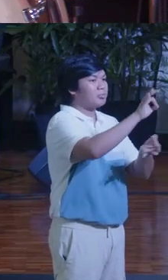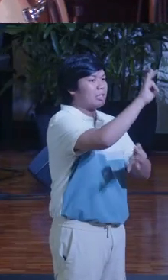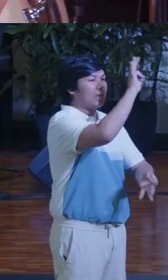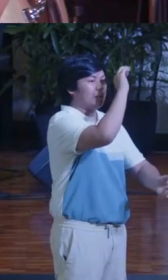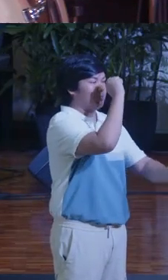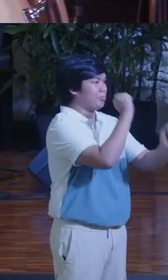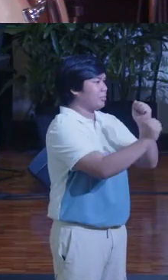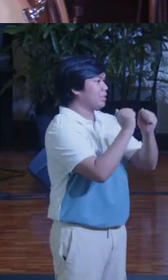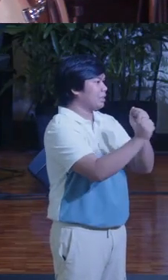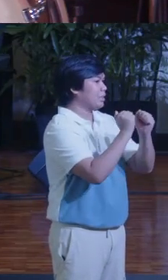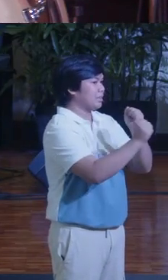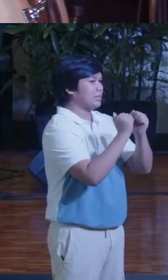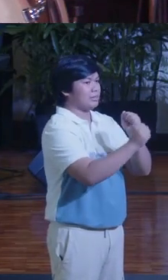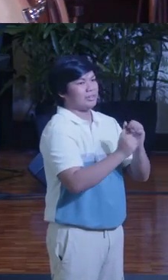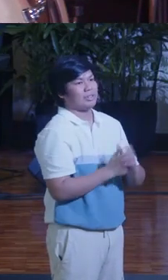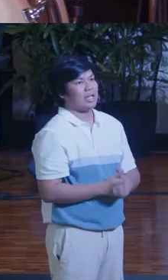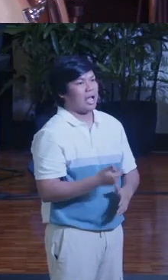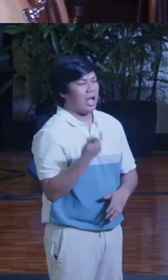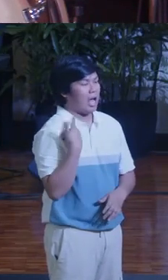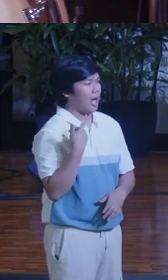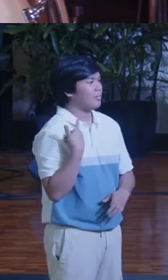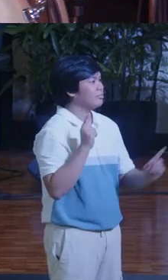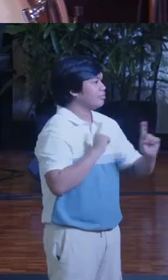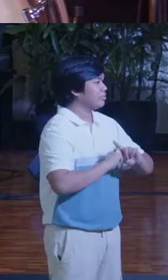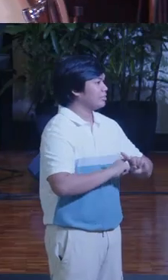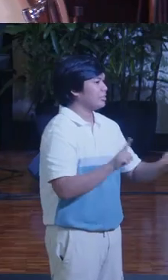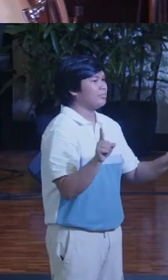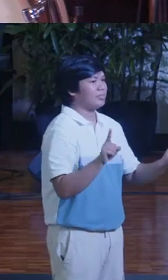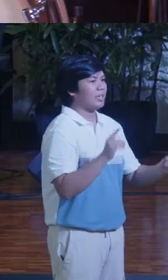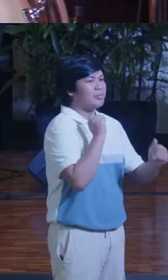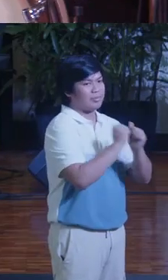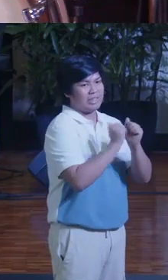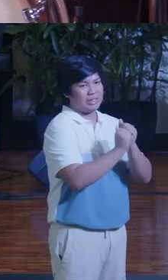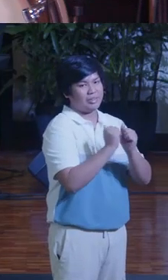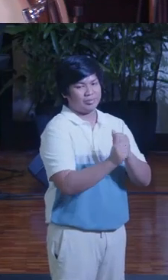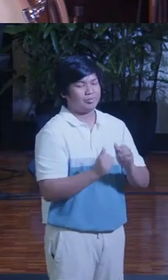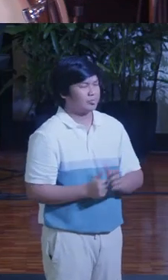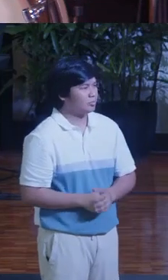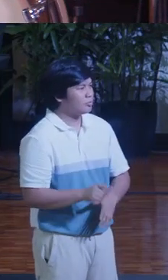o ibang kahulugan kisa dun sa sinasabi sa kwento.